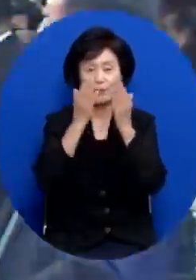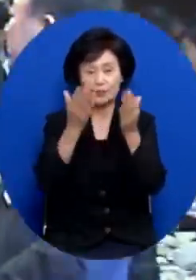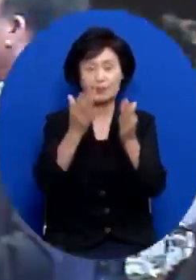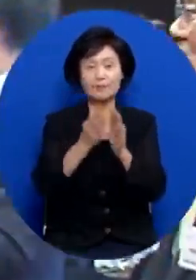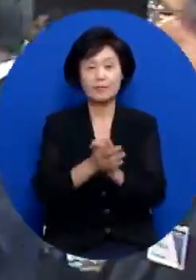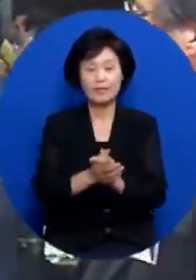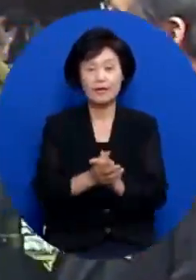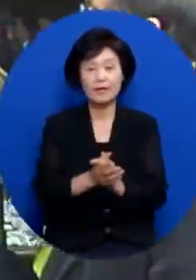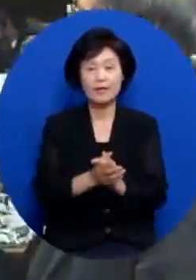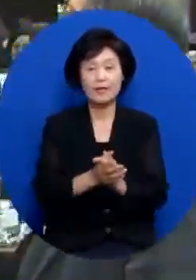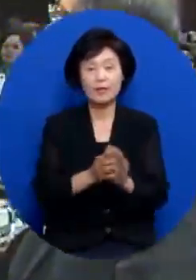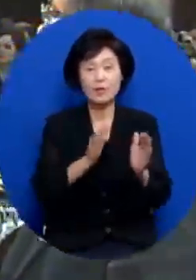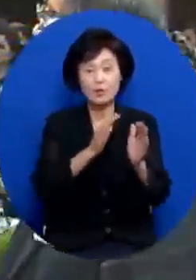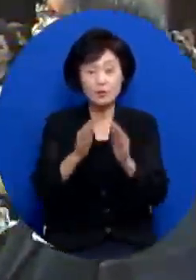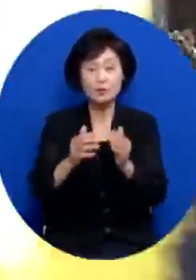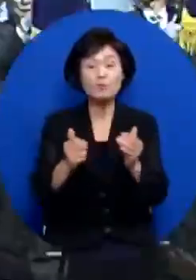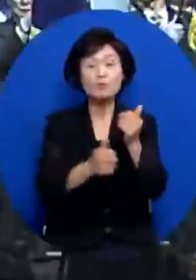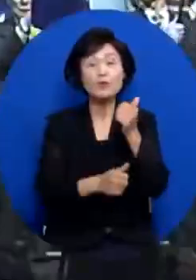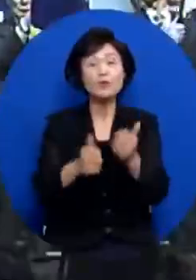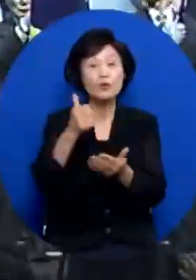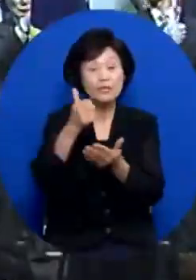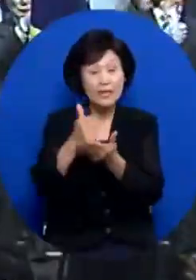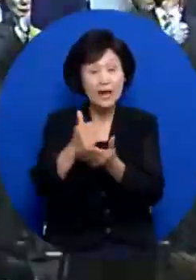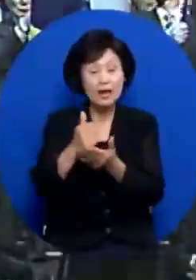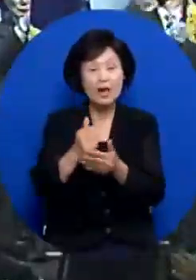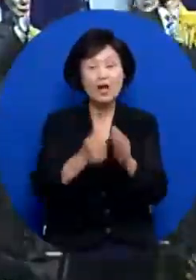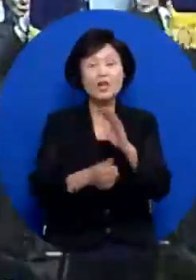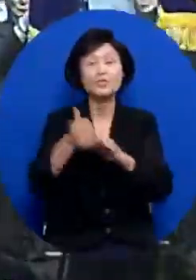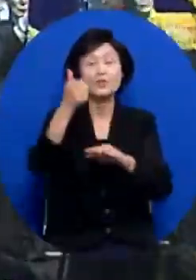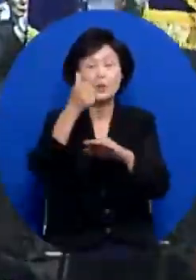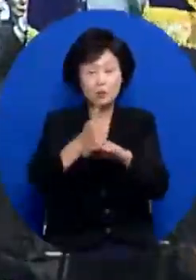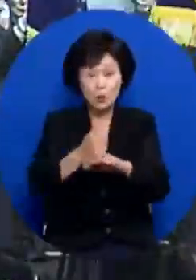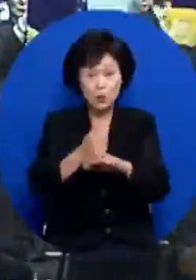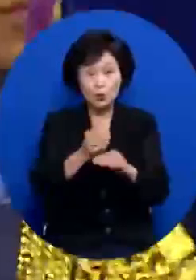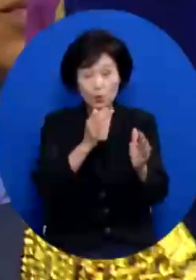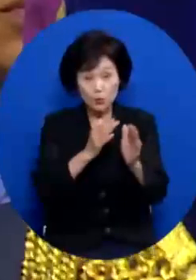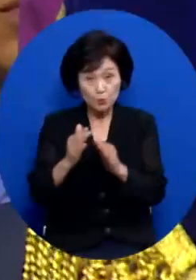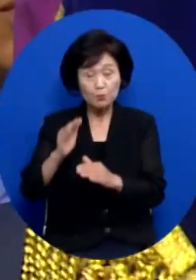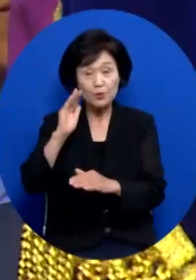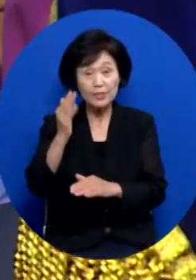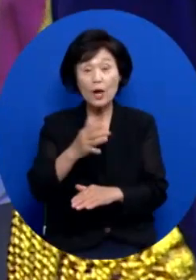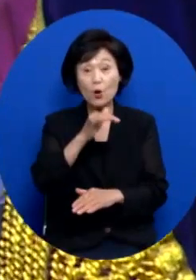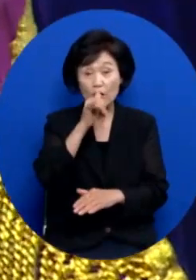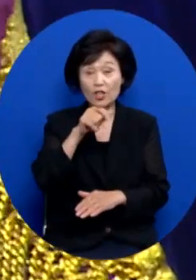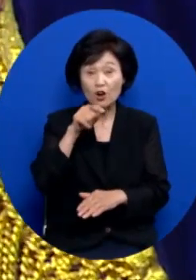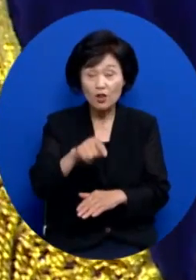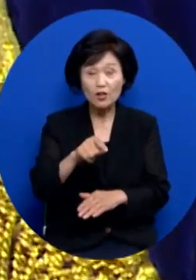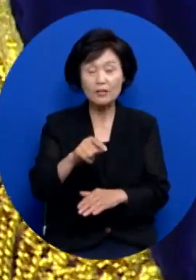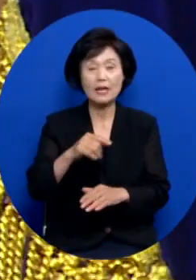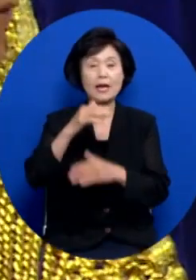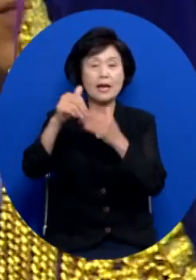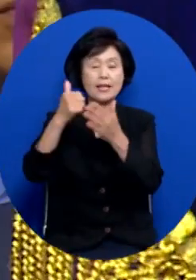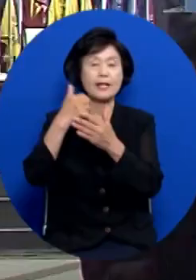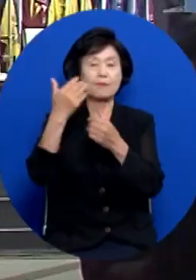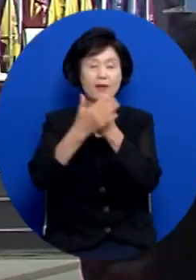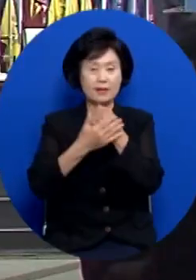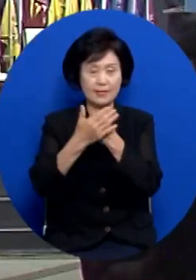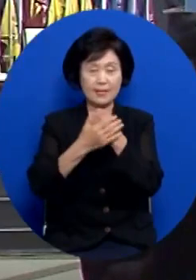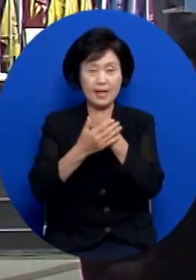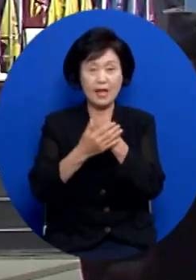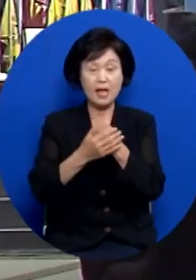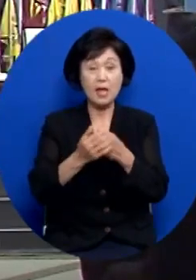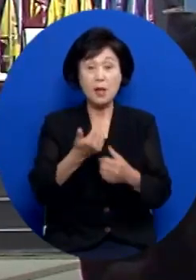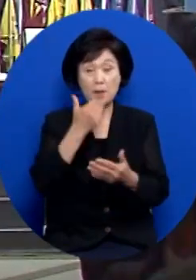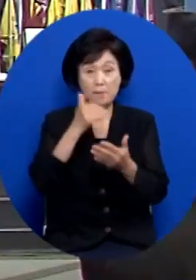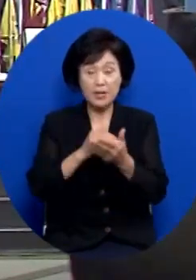준비의 양병위 위원장은 45주년 기념사업이 성공적으로 진행되고 있는 것은 전적인 하나님은 내라며 세속화되고 있는 세상 속에서